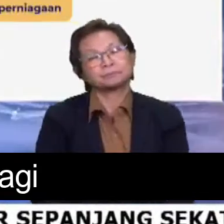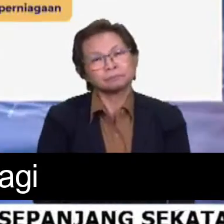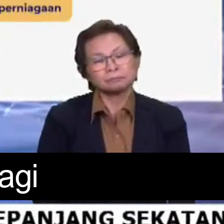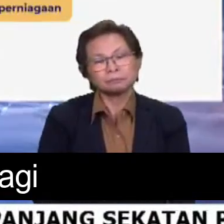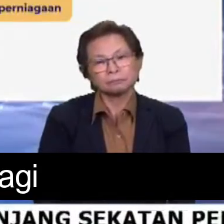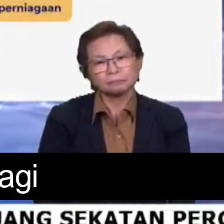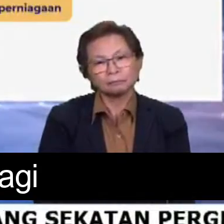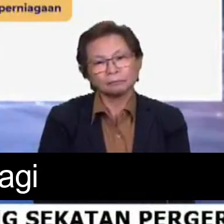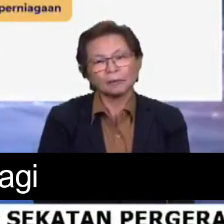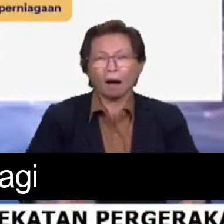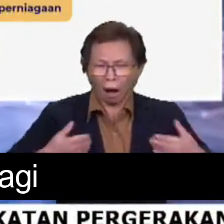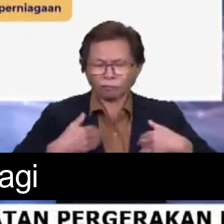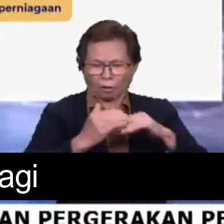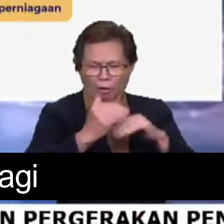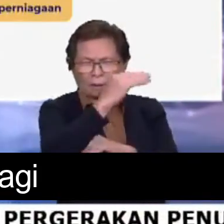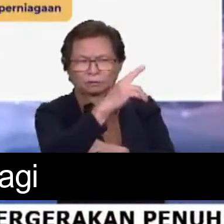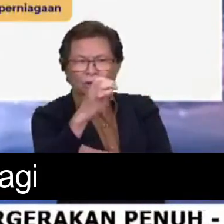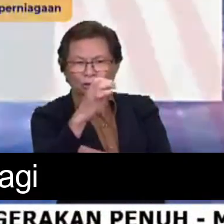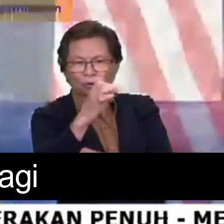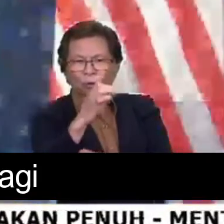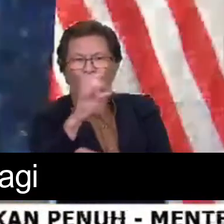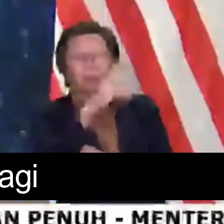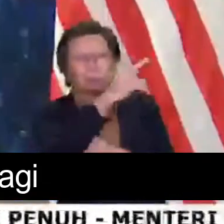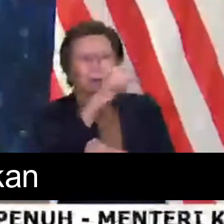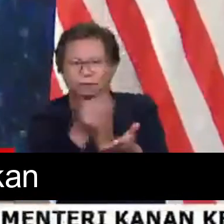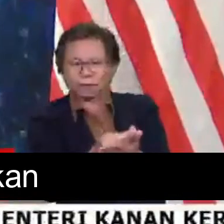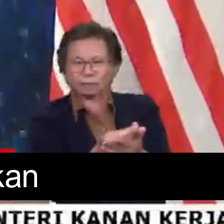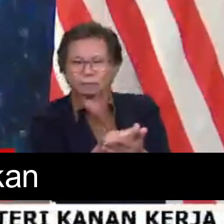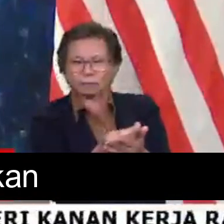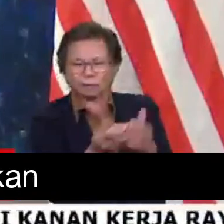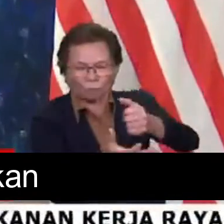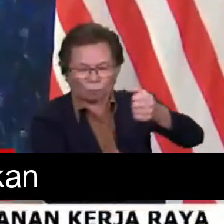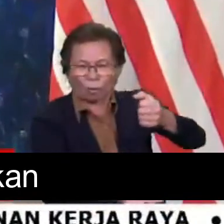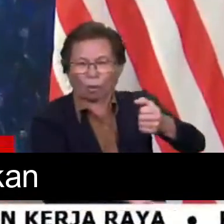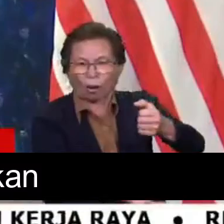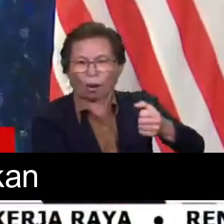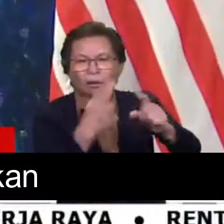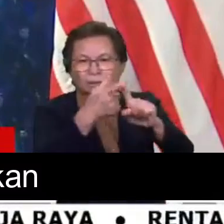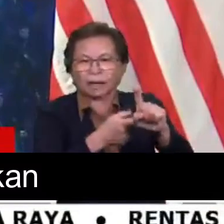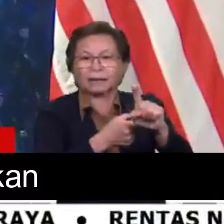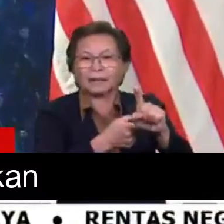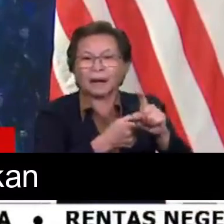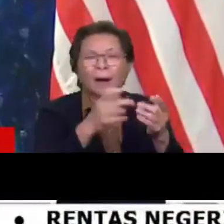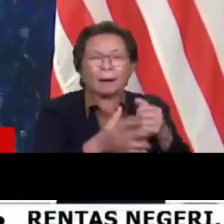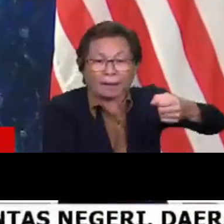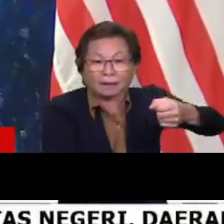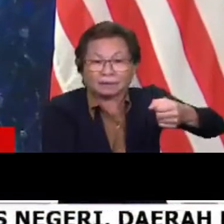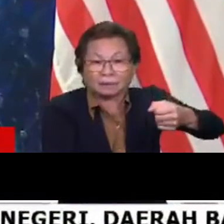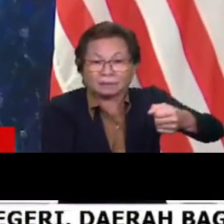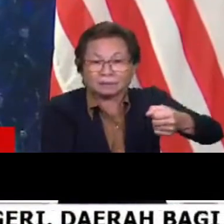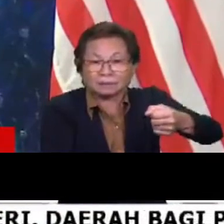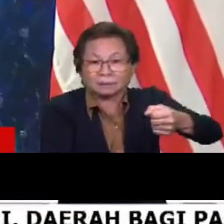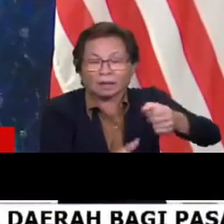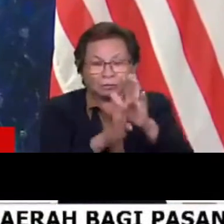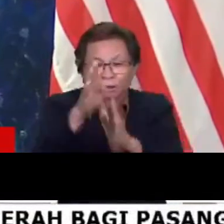RM200 bilion. Justru terdapat lebih daripada RM100 bilion lagi daripada nilai pakej ransangan untuk disalurkan